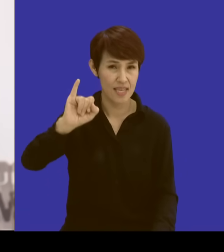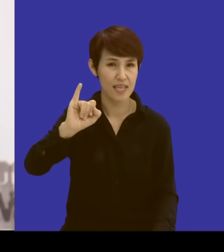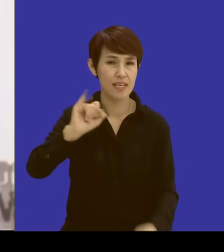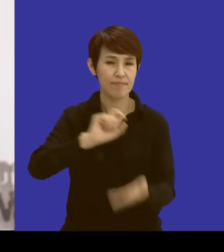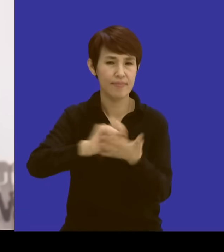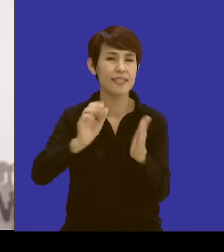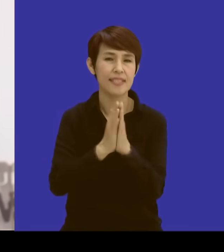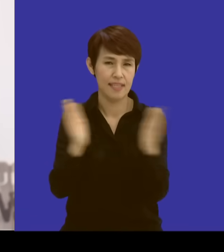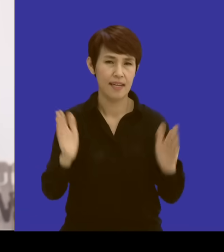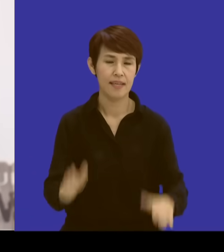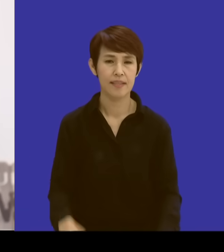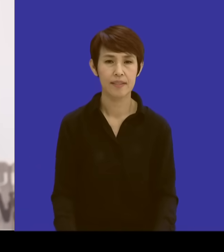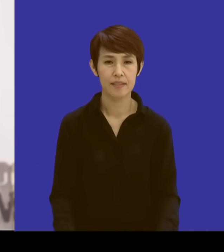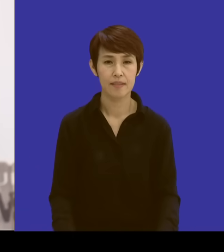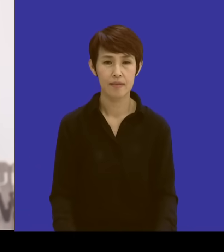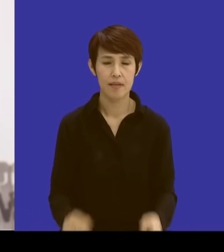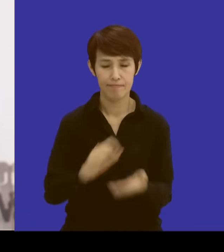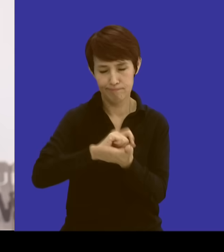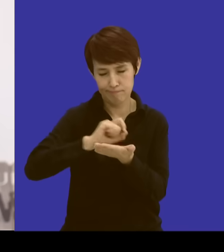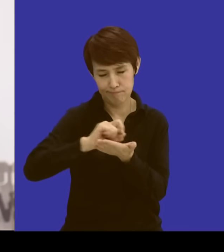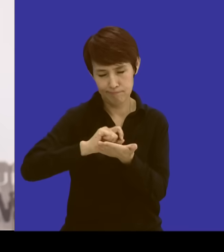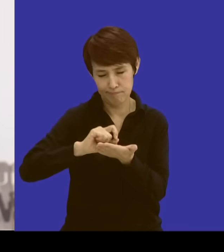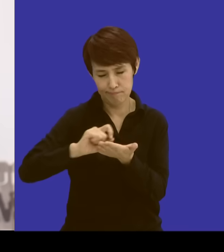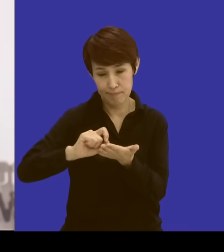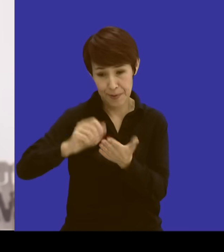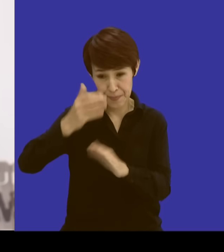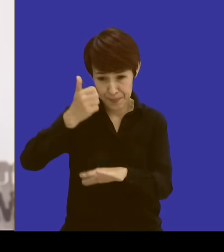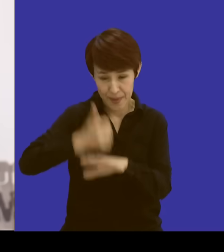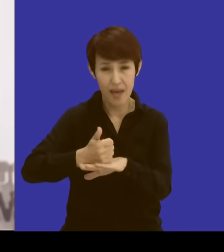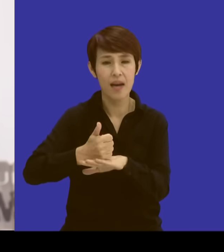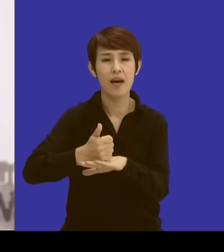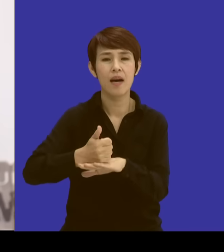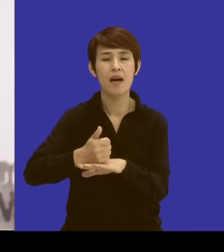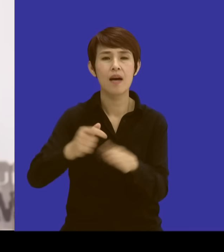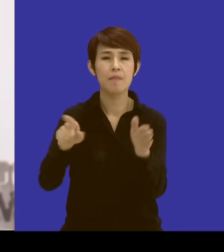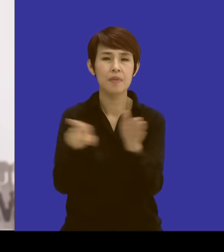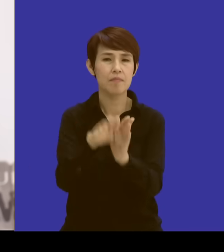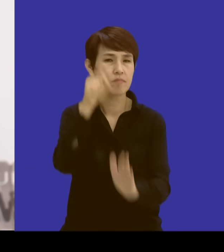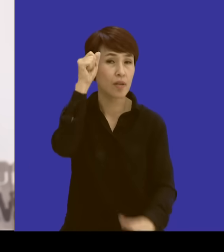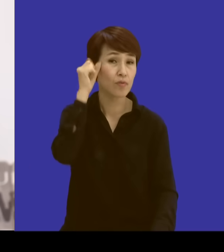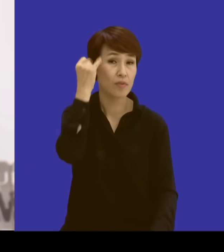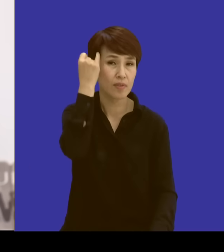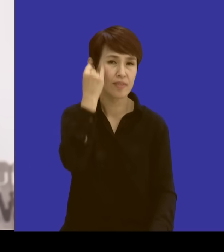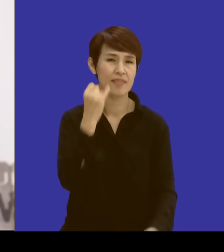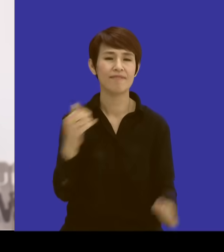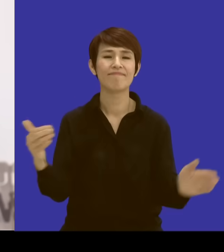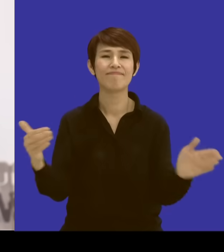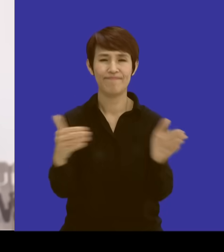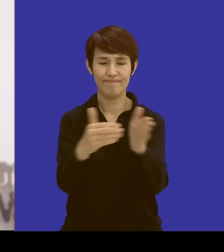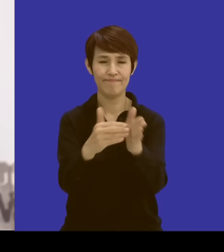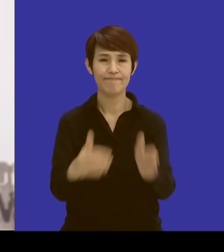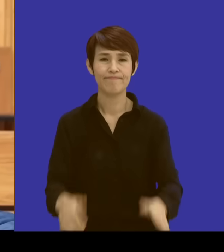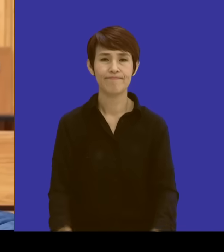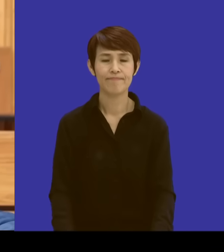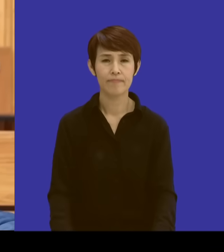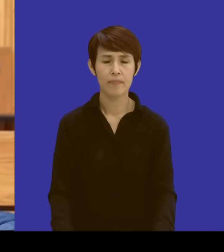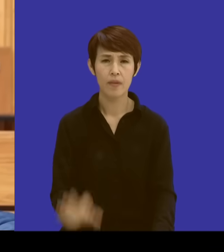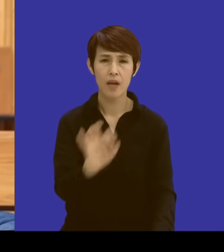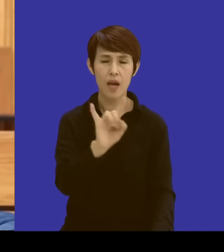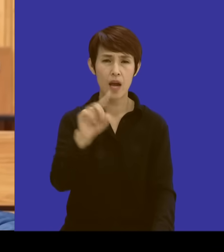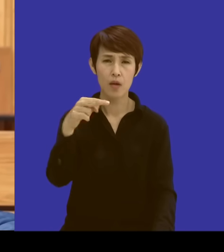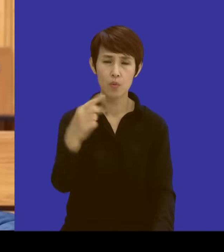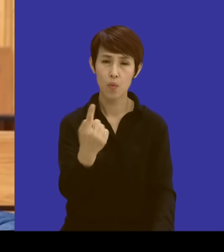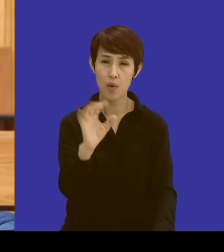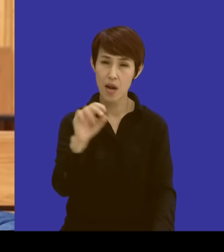정말 마침표를 좀 찍을 수 있게 됐던 것 같아요. 기나긴 신앙 사춘기에 예. 마침표를 찍을 수 있게 됐던 것 같아요. 애도일기라는